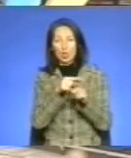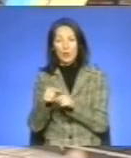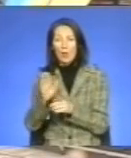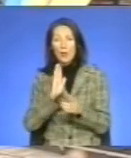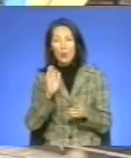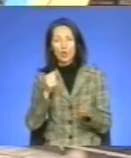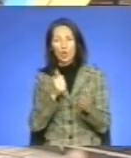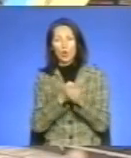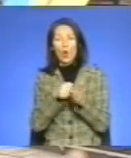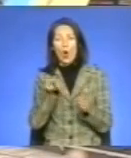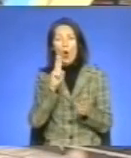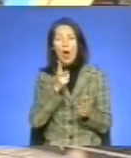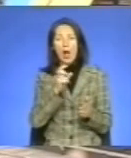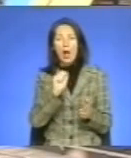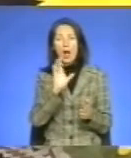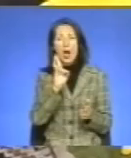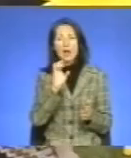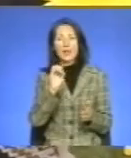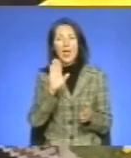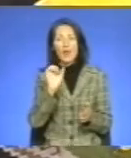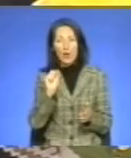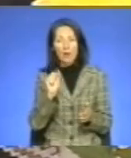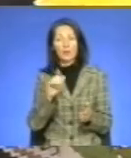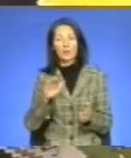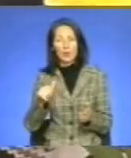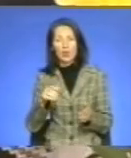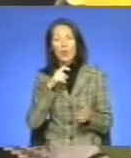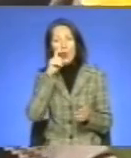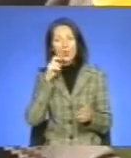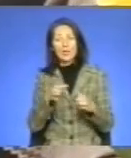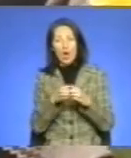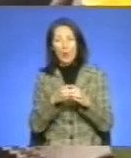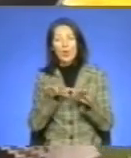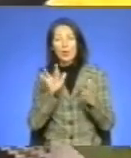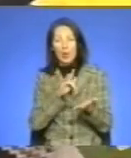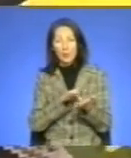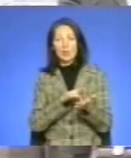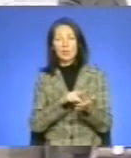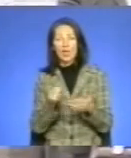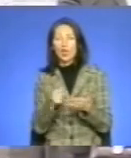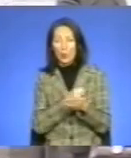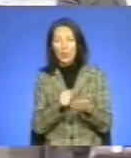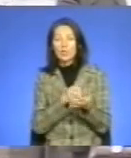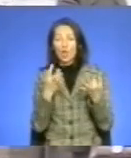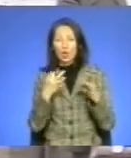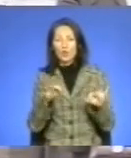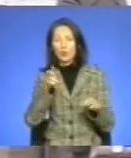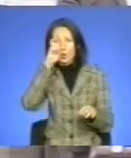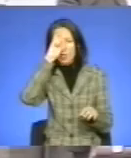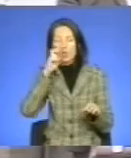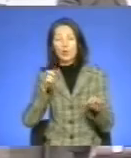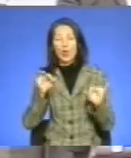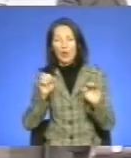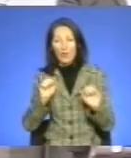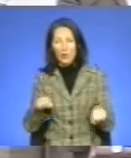Невдовзі українська громада міста домоглася дозволу царської влади на перепоховання поета. Прощатися з Кобзарем прийшли не